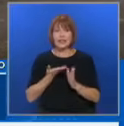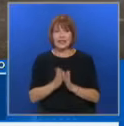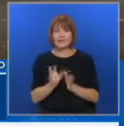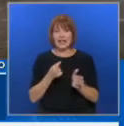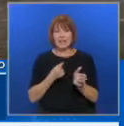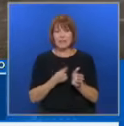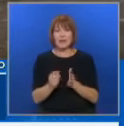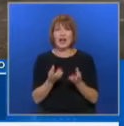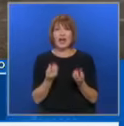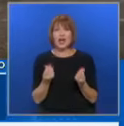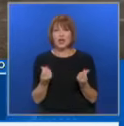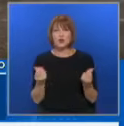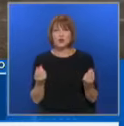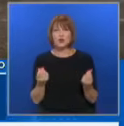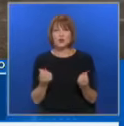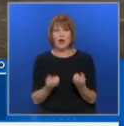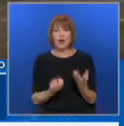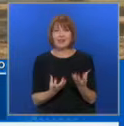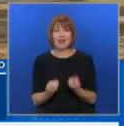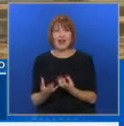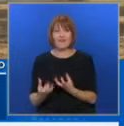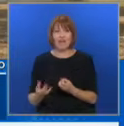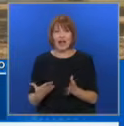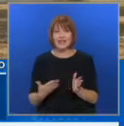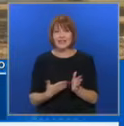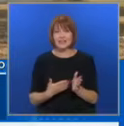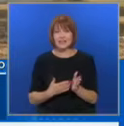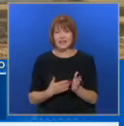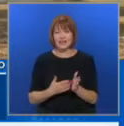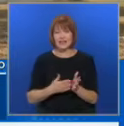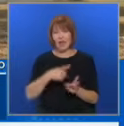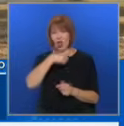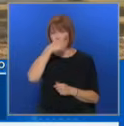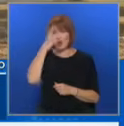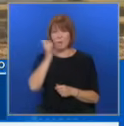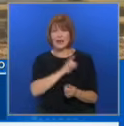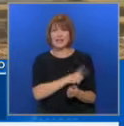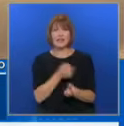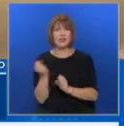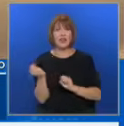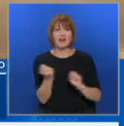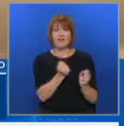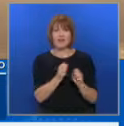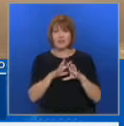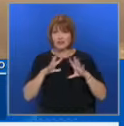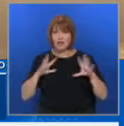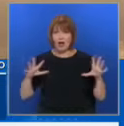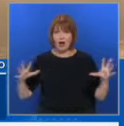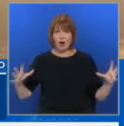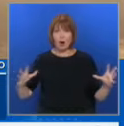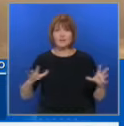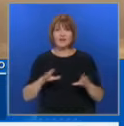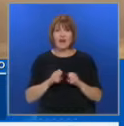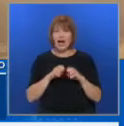се сухи треви тук в землището на село Каравелово, но поради силния топъл вятър много бързо обхвана голям фронт и засегна